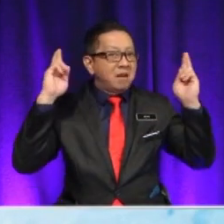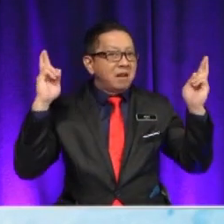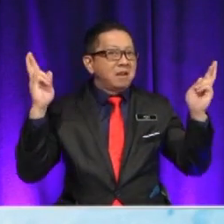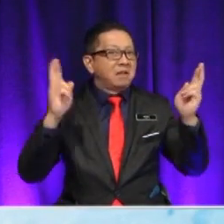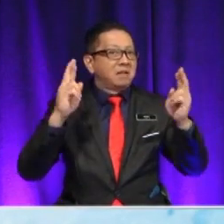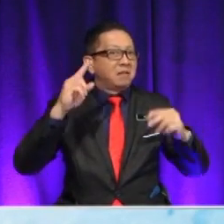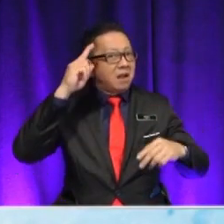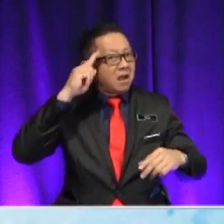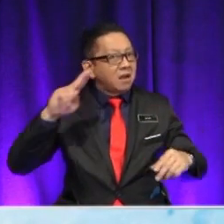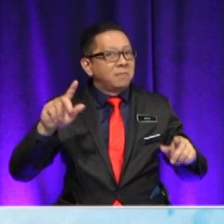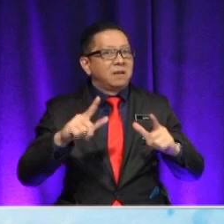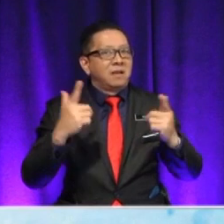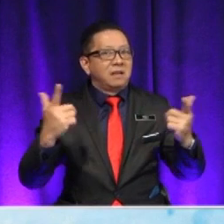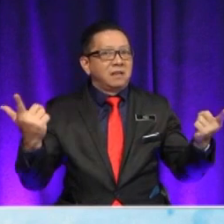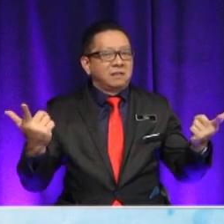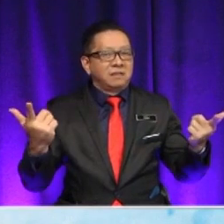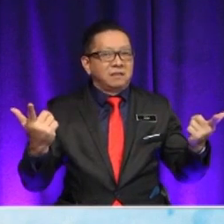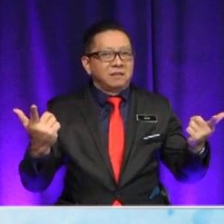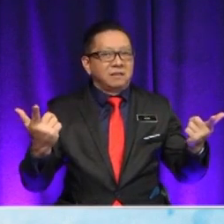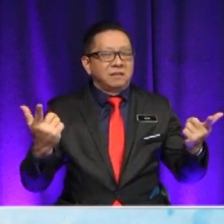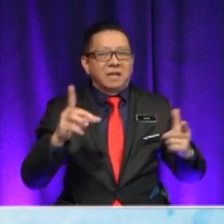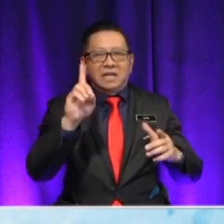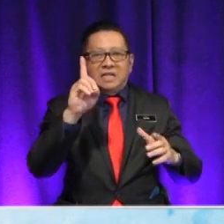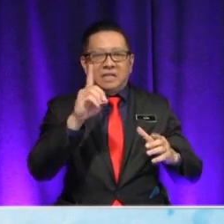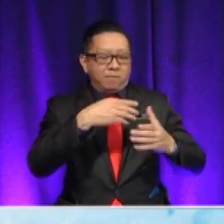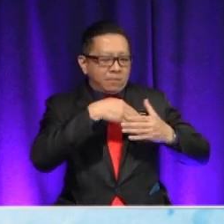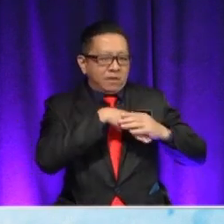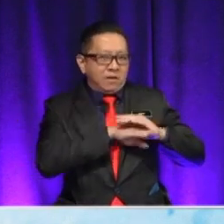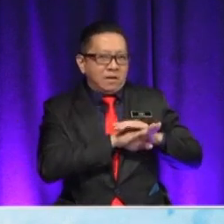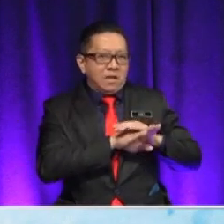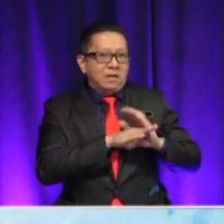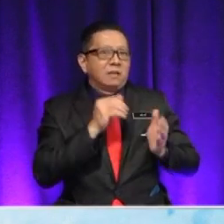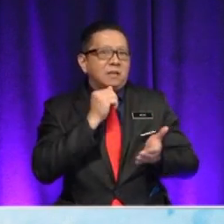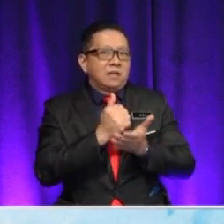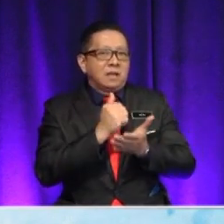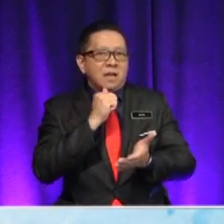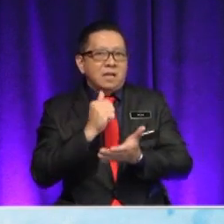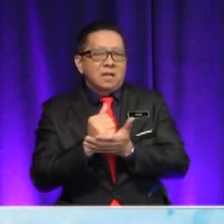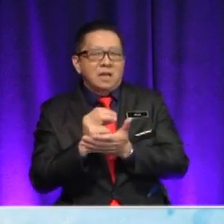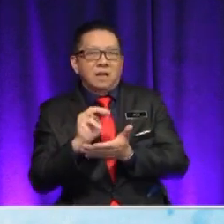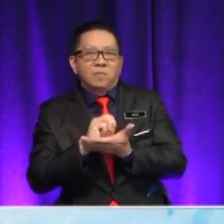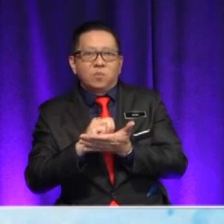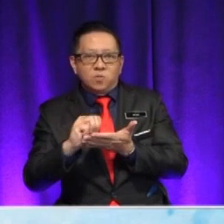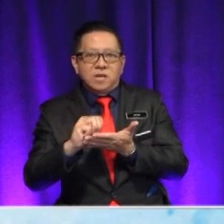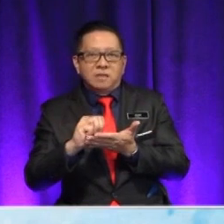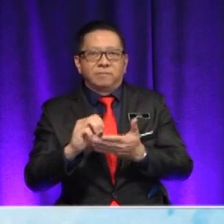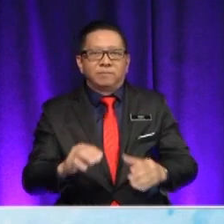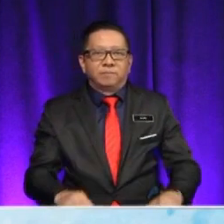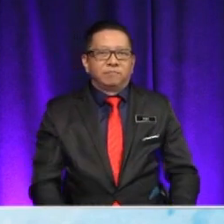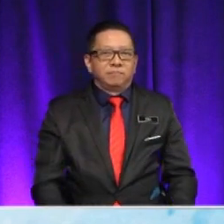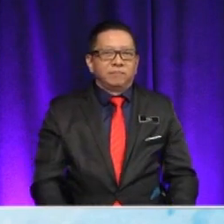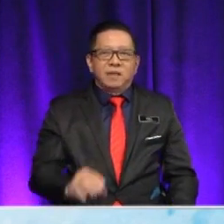agama. Dan juga D, menerapkan nilai-nilai murni. Murid-murid yang berada di rumah pun boleh cuba